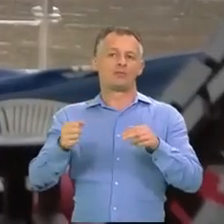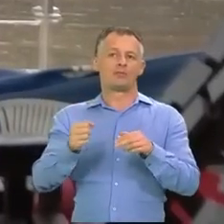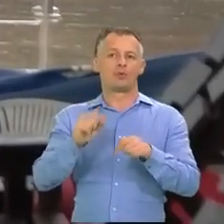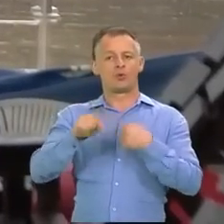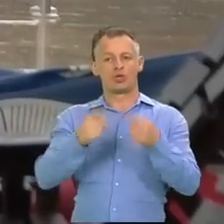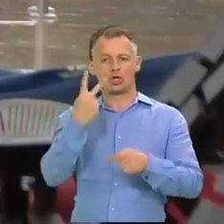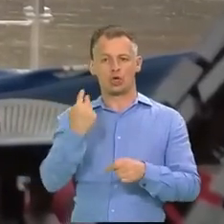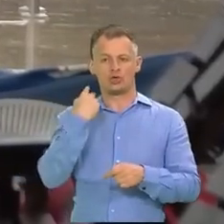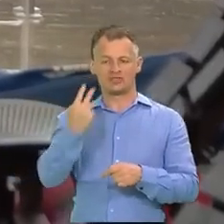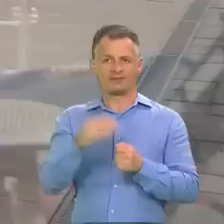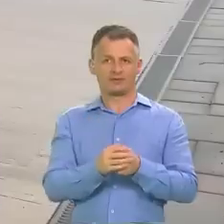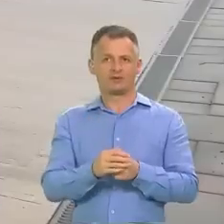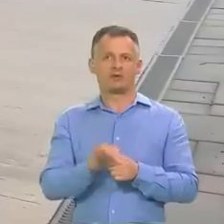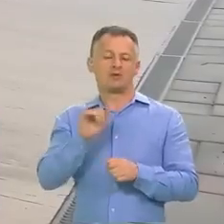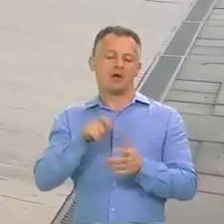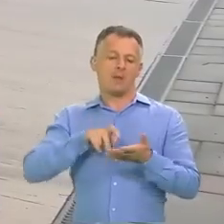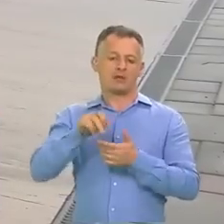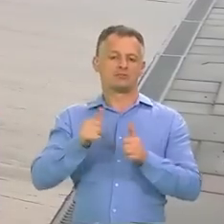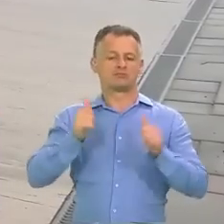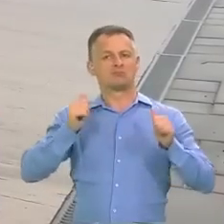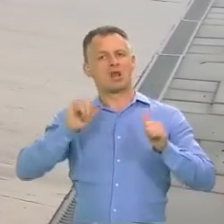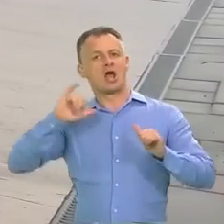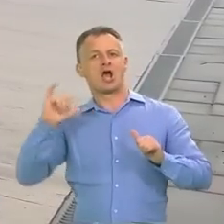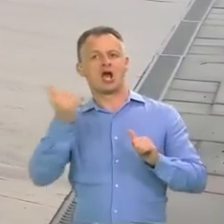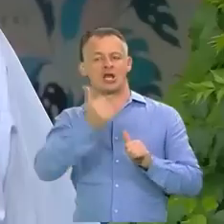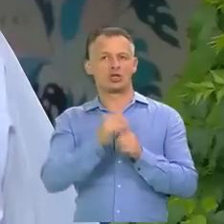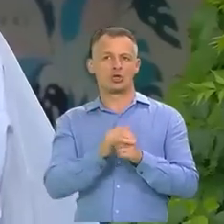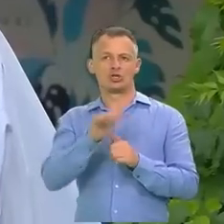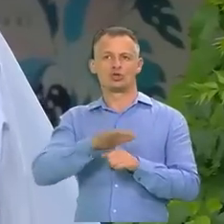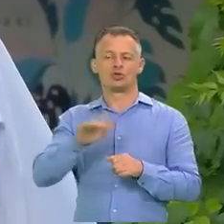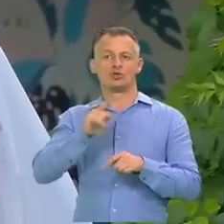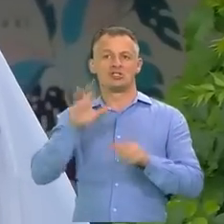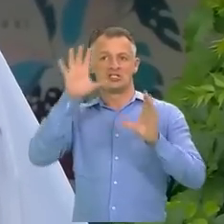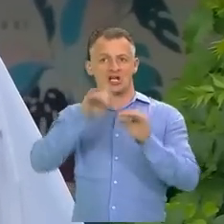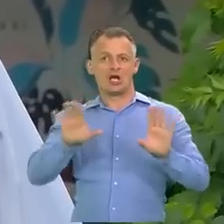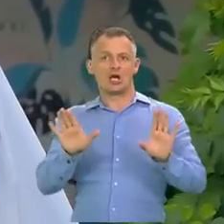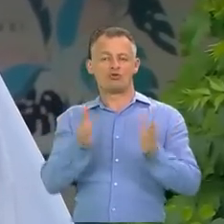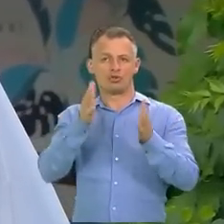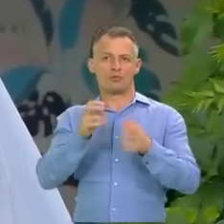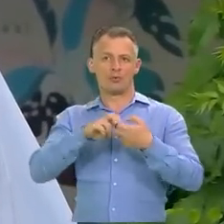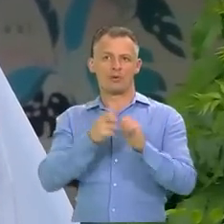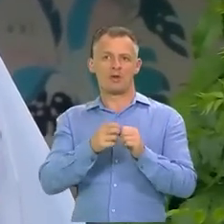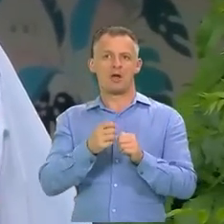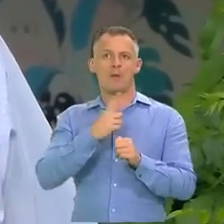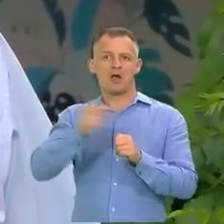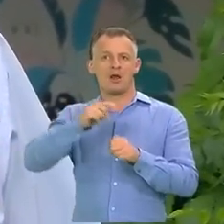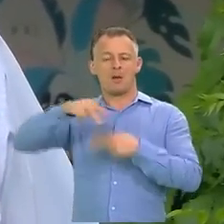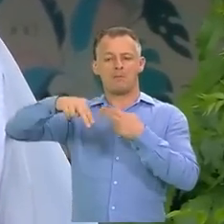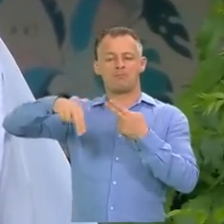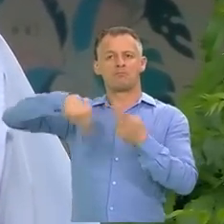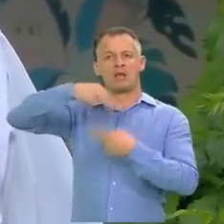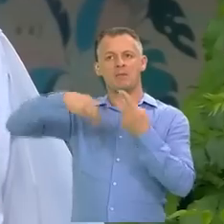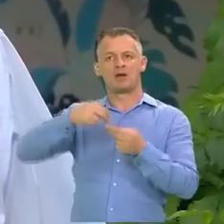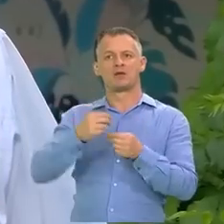la piscină și au mers în drumeții prin zonă. Seara însă a început coșmarul. Au plecat într-o plimbare prin Avrig. S-au